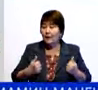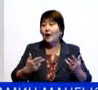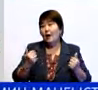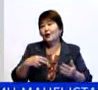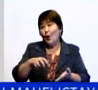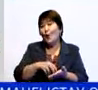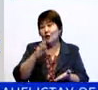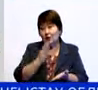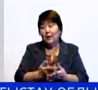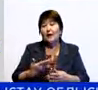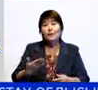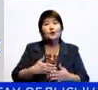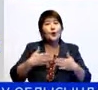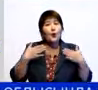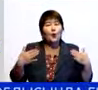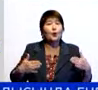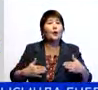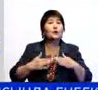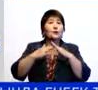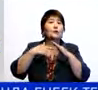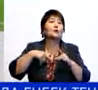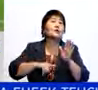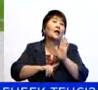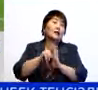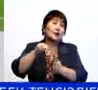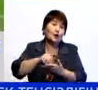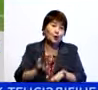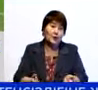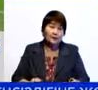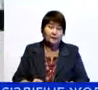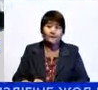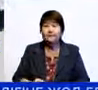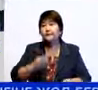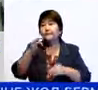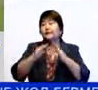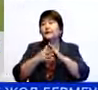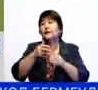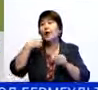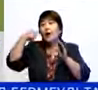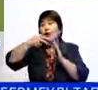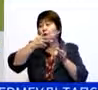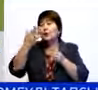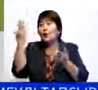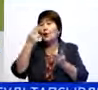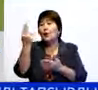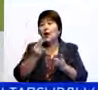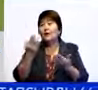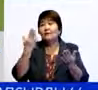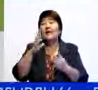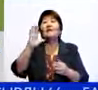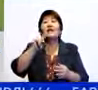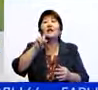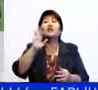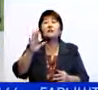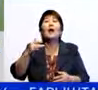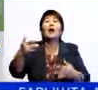Әрине, қорқыныш бар. Біз үлкен істіндірудің алдында тұрмыз. Ғарышта түсірілетін көркем фильм атауы «Вызов» болмақ.